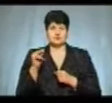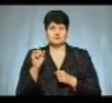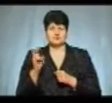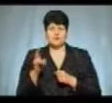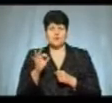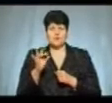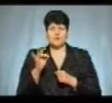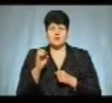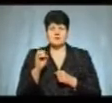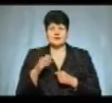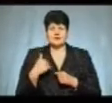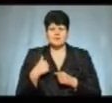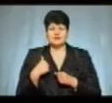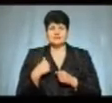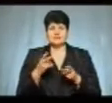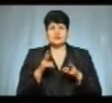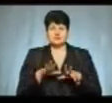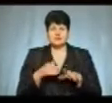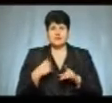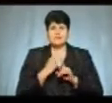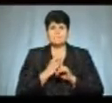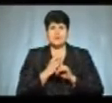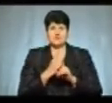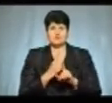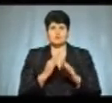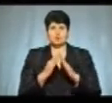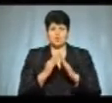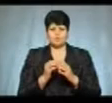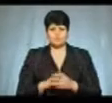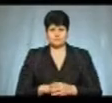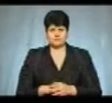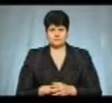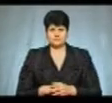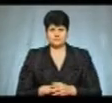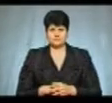якого я залишив, який мене провожав додому.